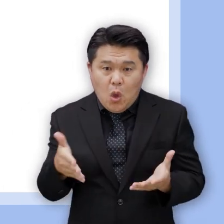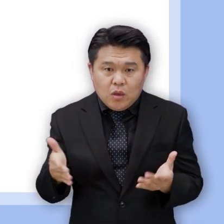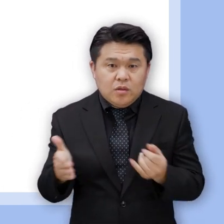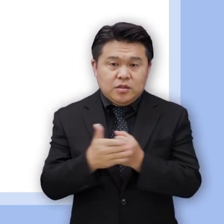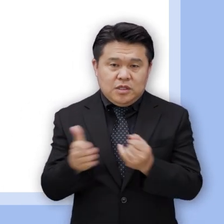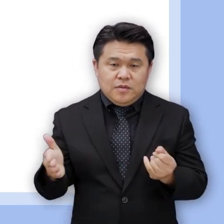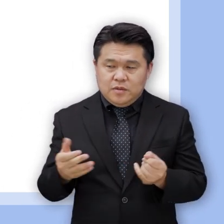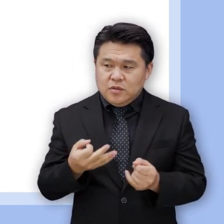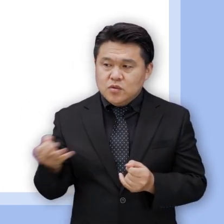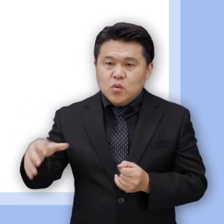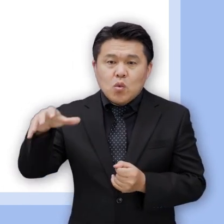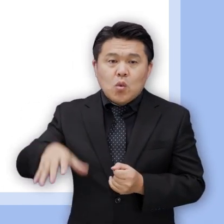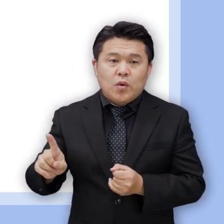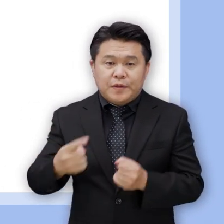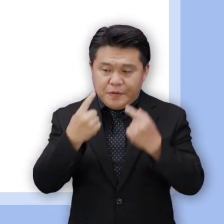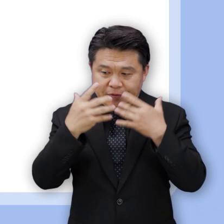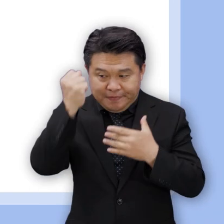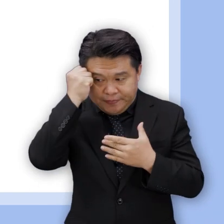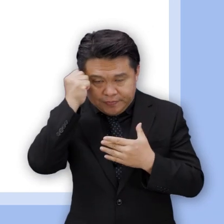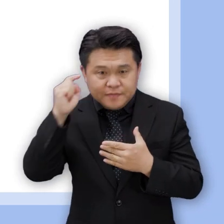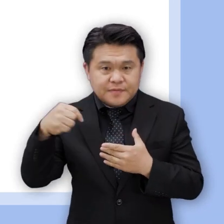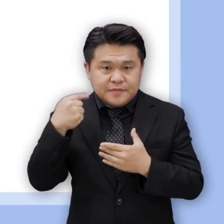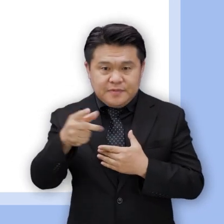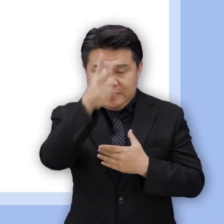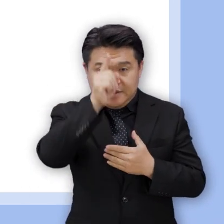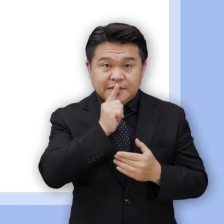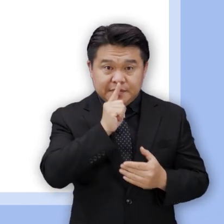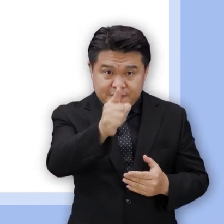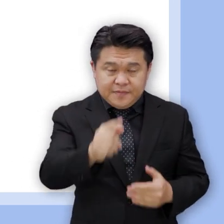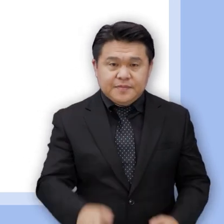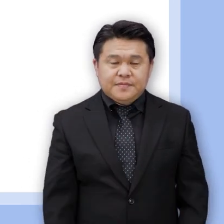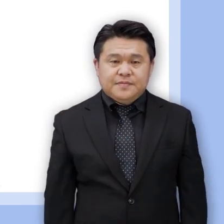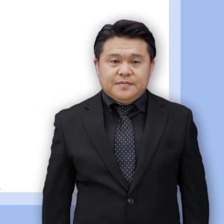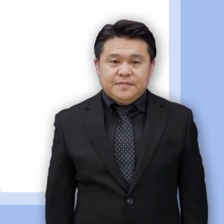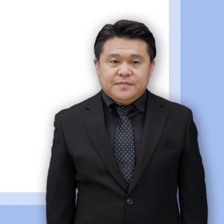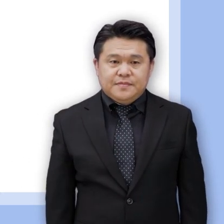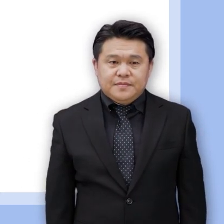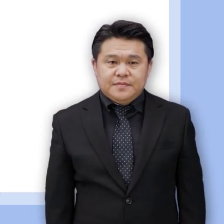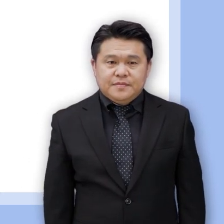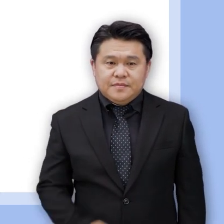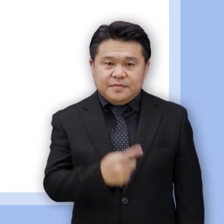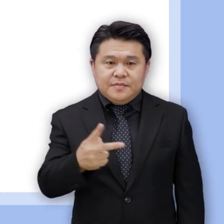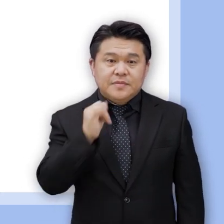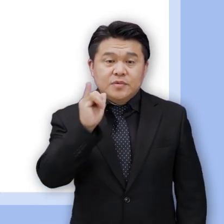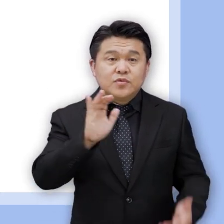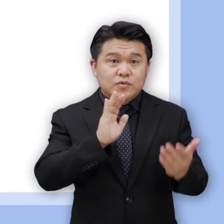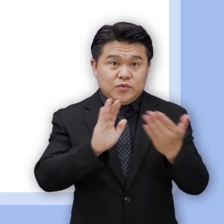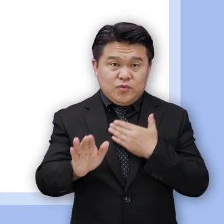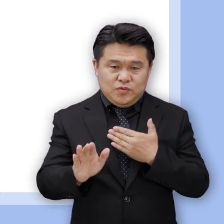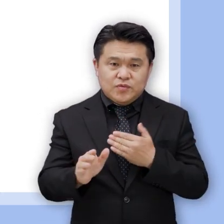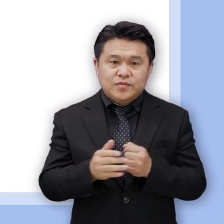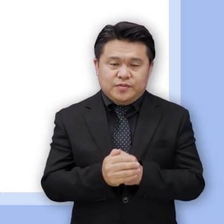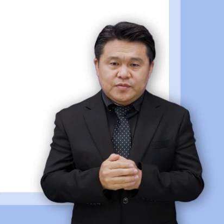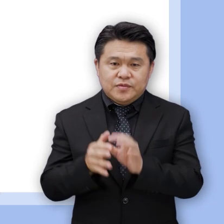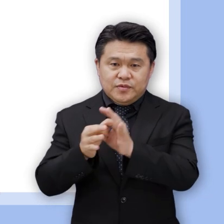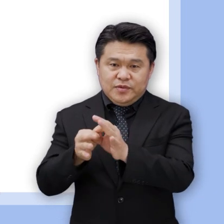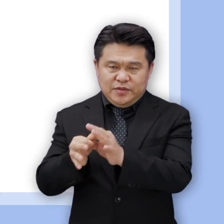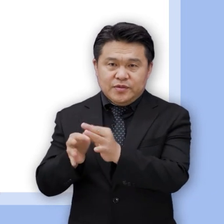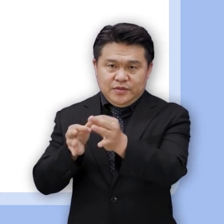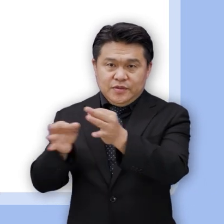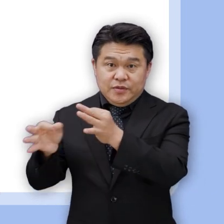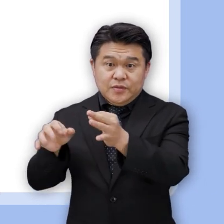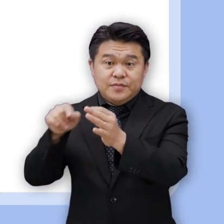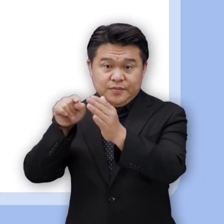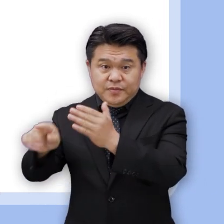없으므로 현금을 건네준 장소를 정확히 확인한 후 경찰에 신고합니다. 112 신고 후에는 해당 금융기관 영업점을